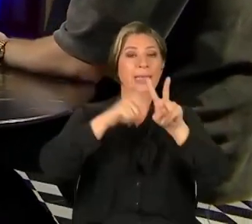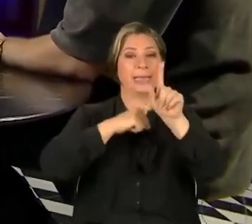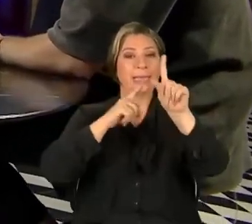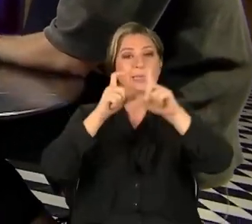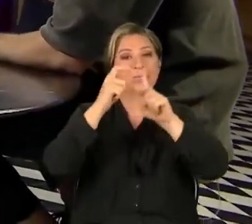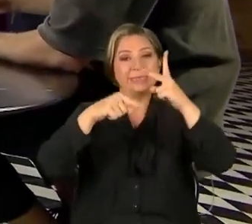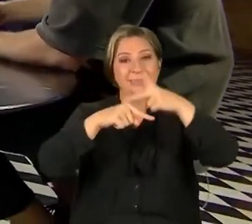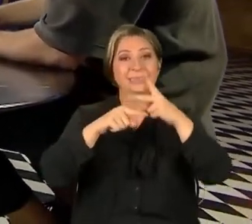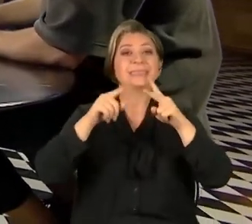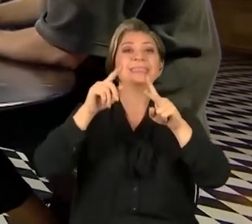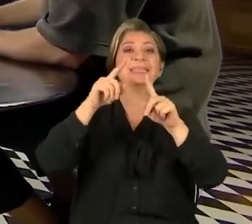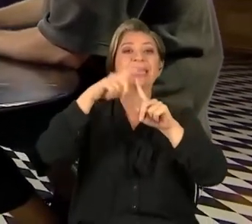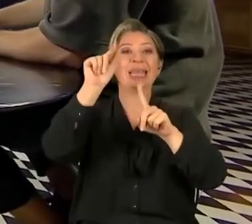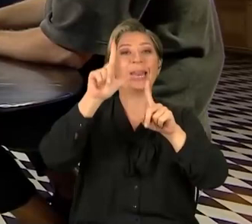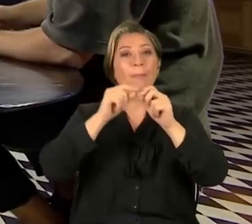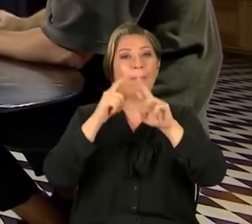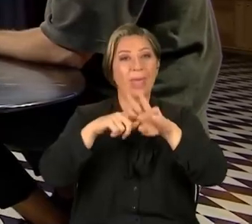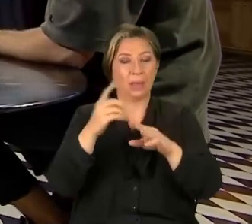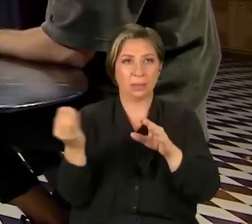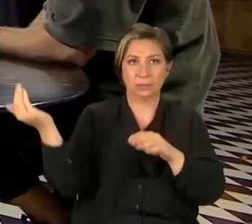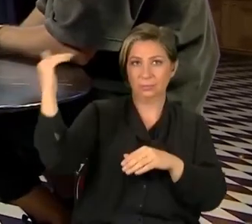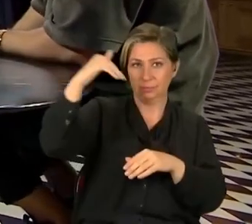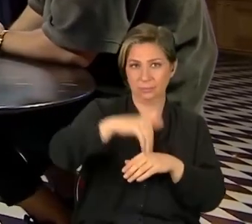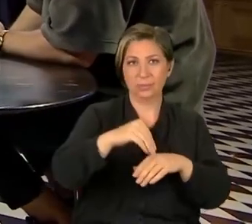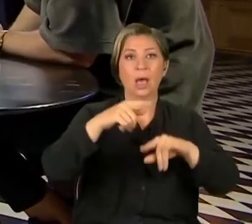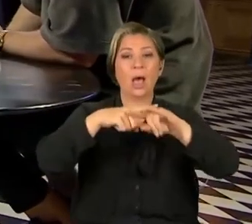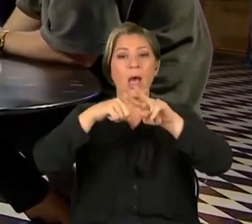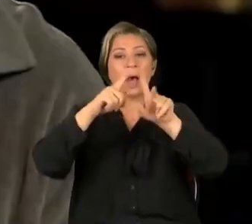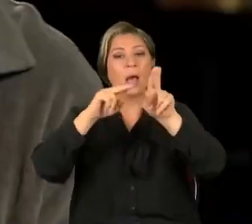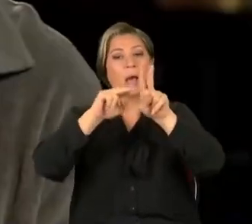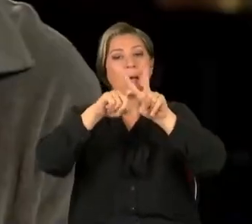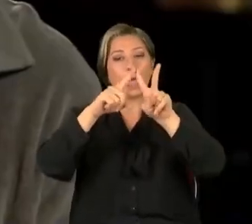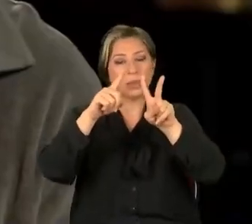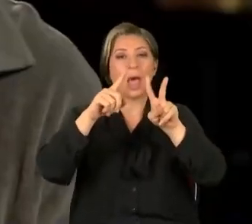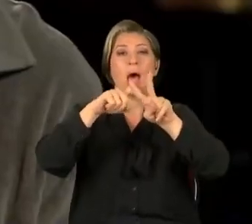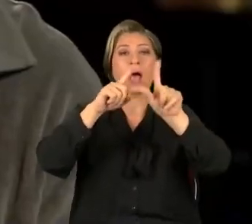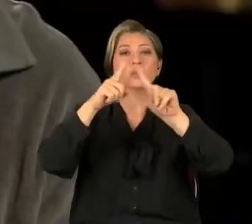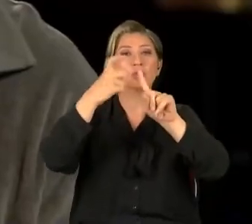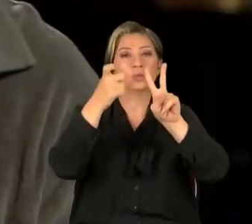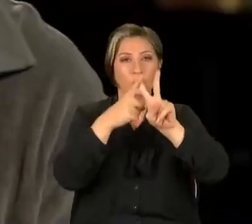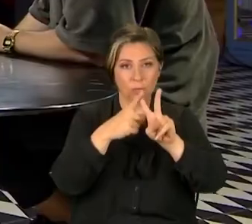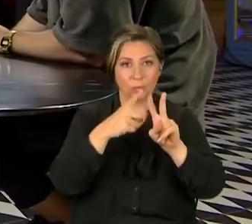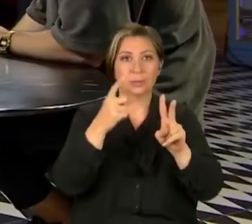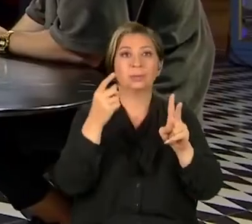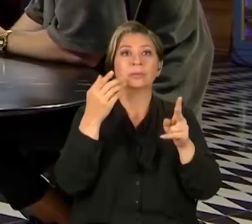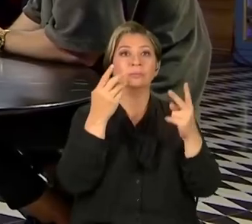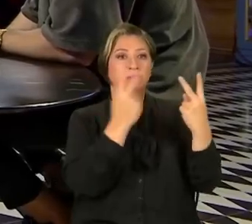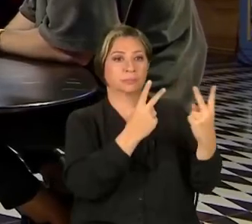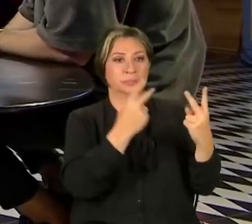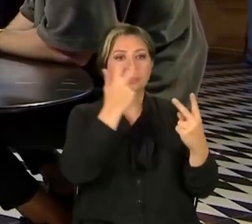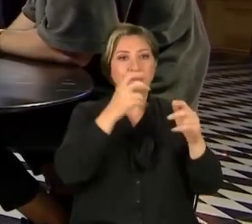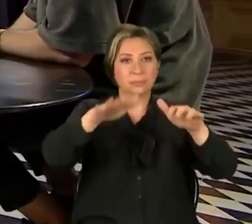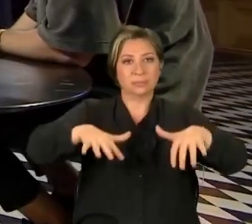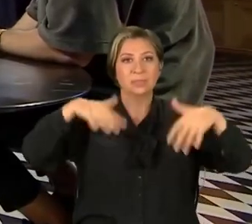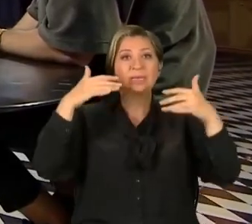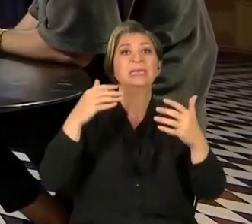çıktığı zaman Yıldız Tilbe'ye bakıyorum ya da Ee Hakan'a mesela Yıldız Tilbe'nin ya da Hakan Altun'un sahnesini